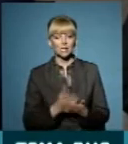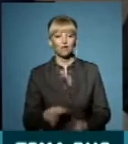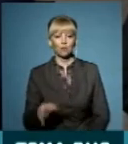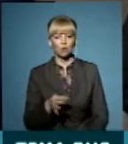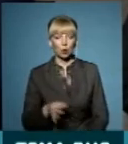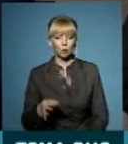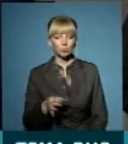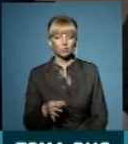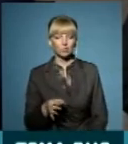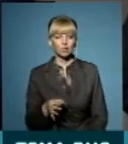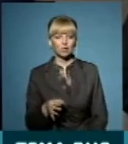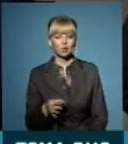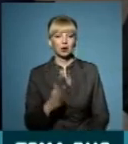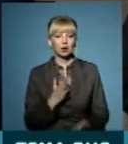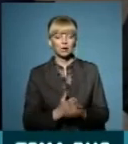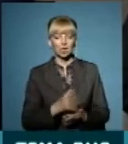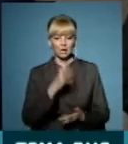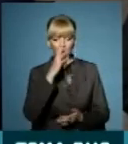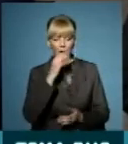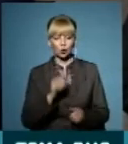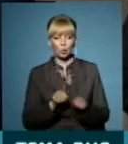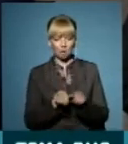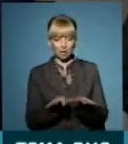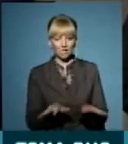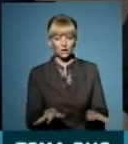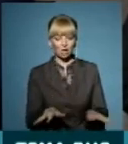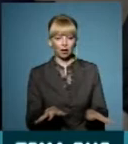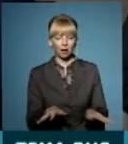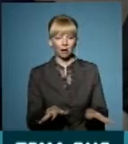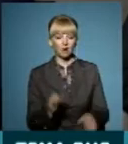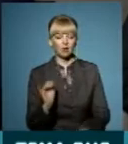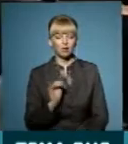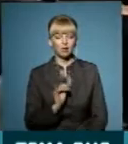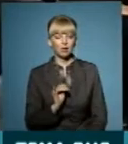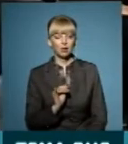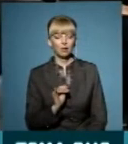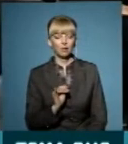області є маршрутна мережа і